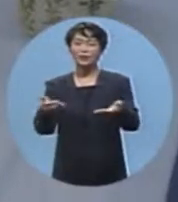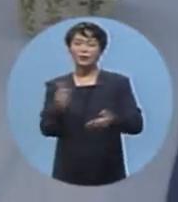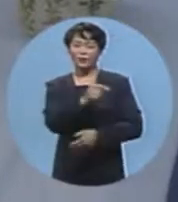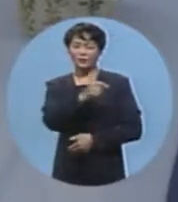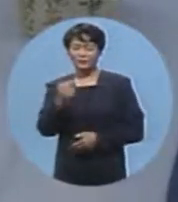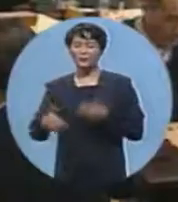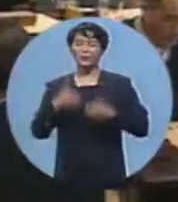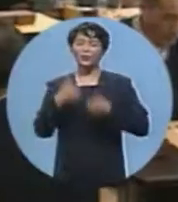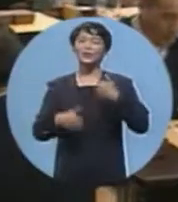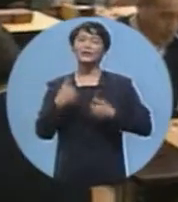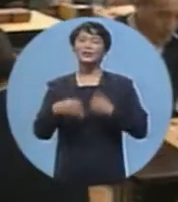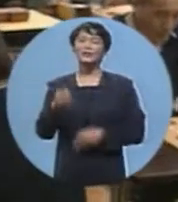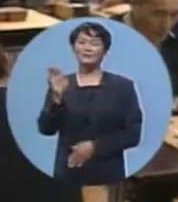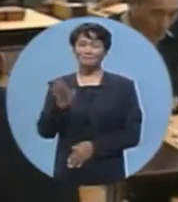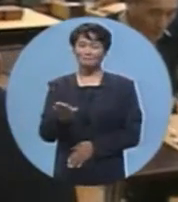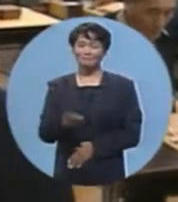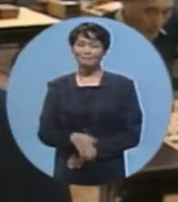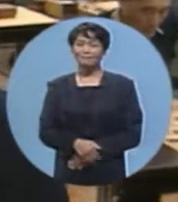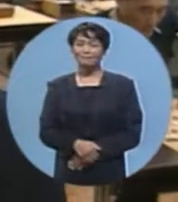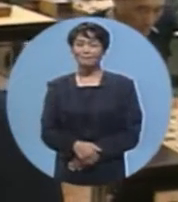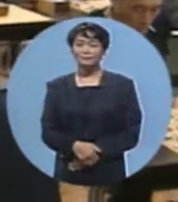な。